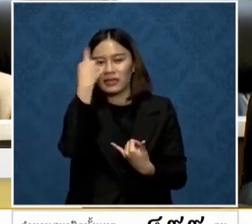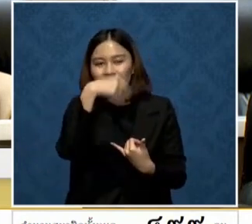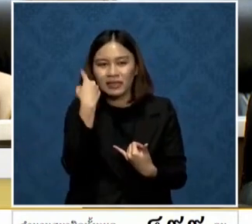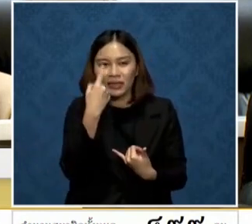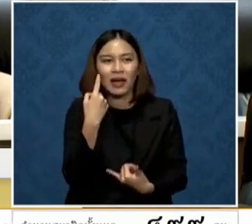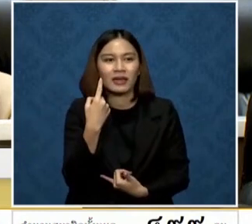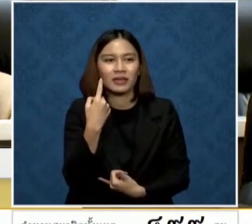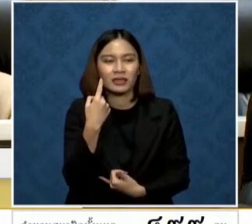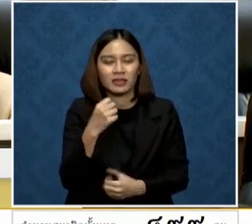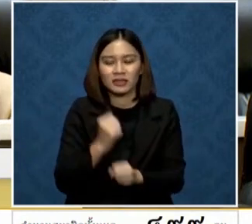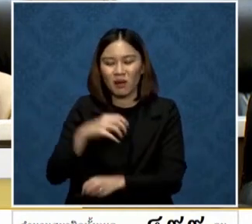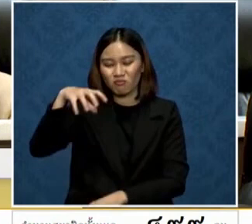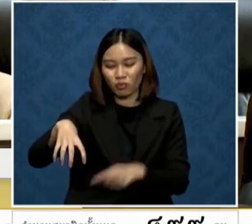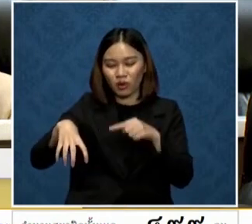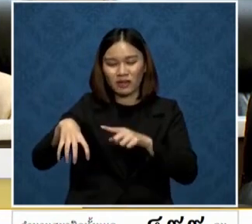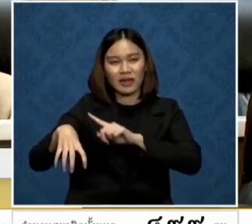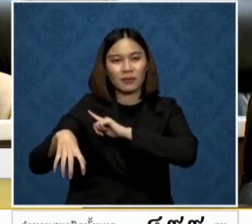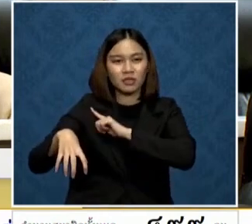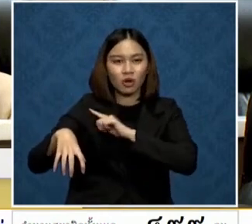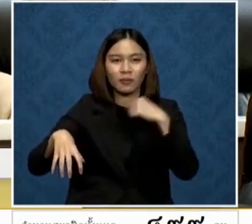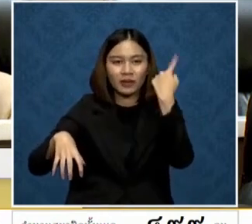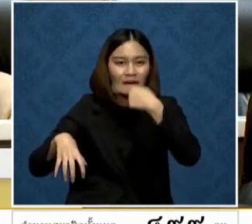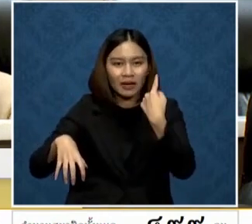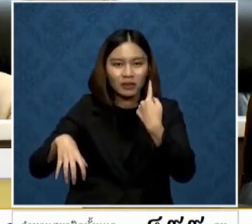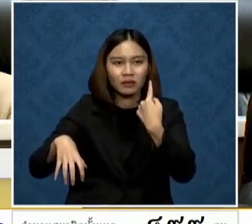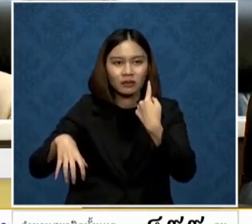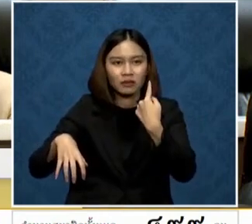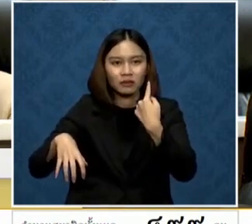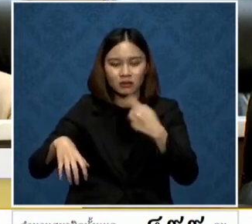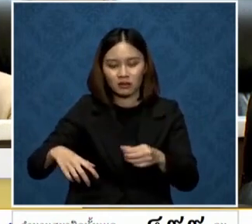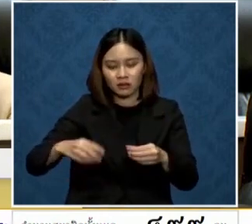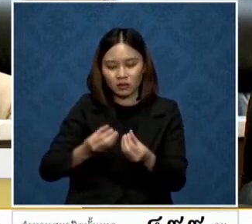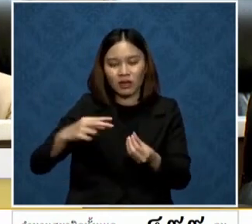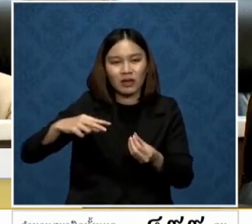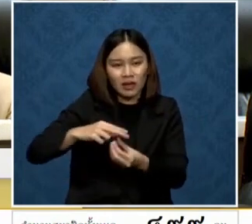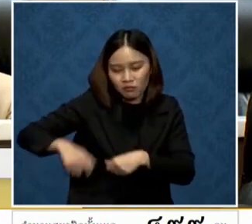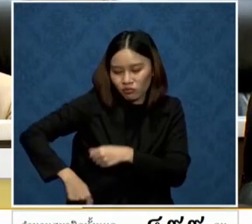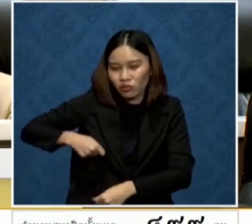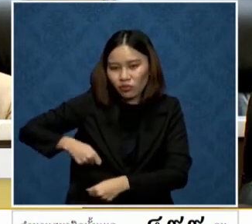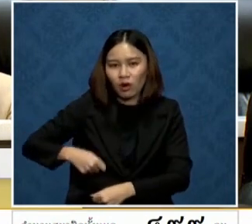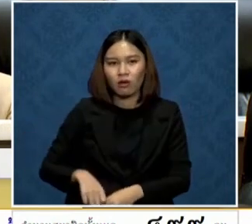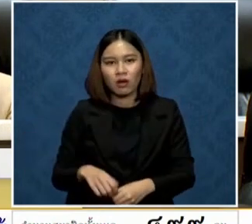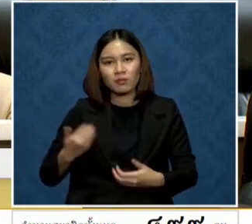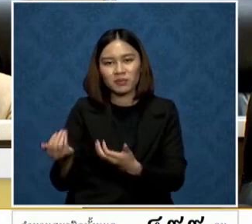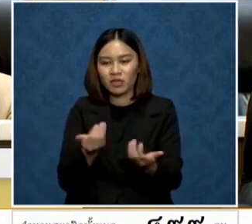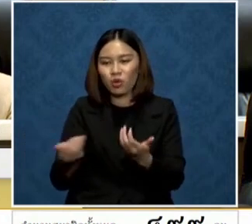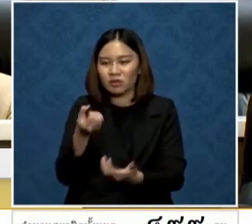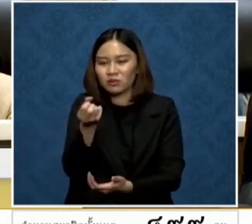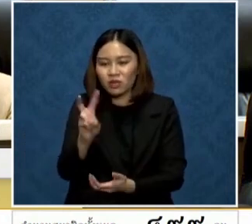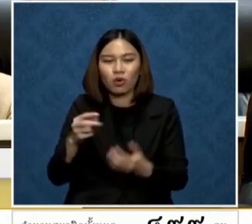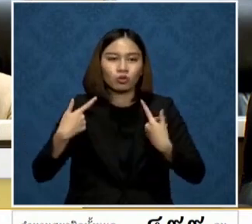ที่ที่จะเป็นหน่วยงานไหนที่จะรับไปทำแค่ทำหมันก็ไม่ทำครับคลอดลูกทีนึง 12ตัว